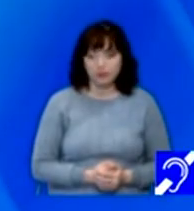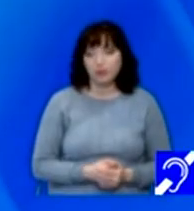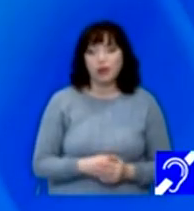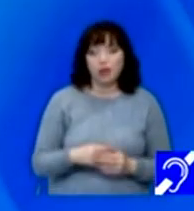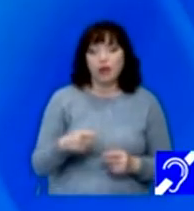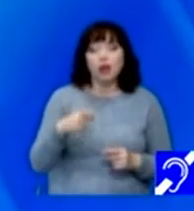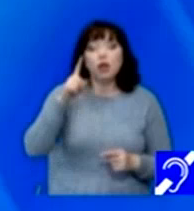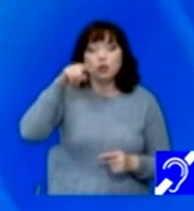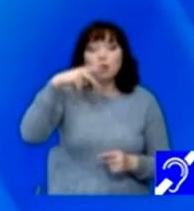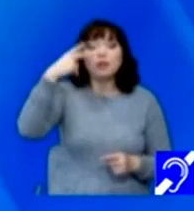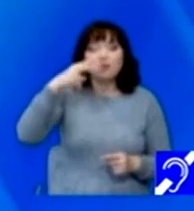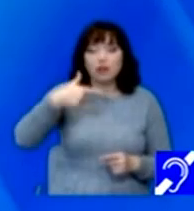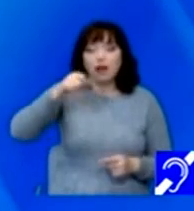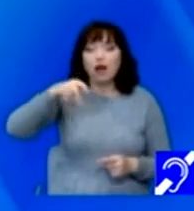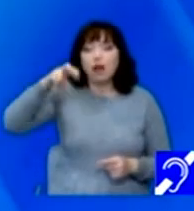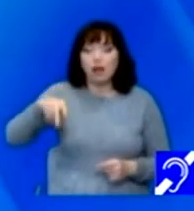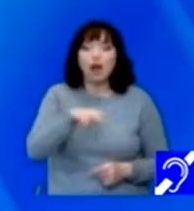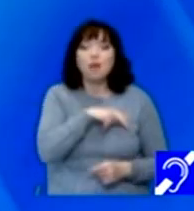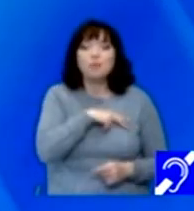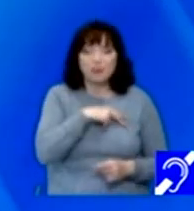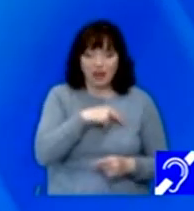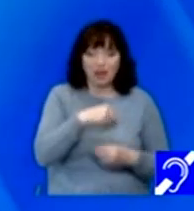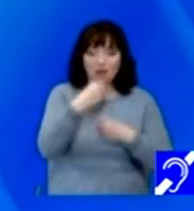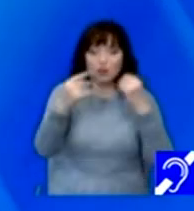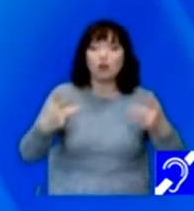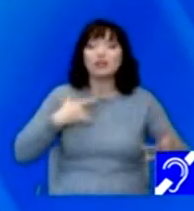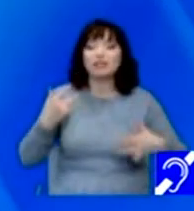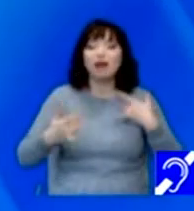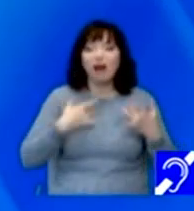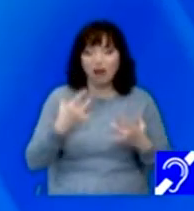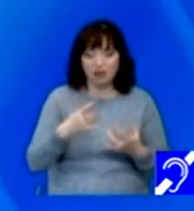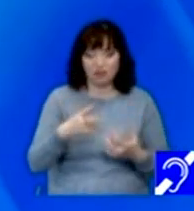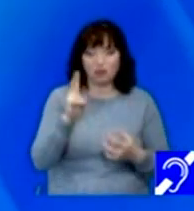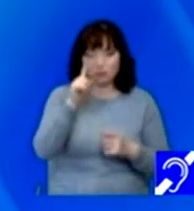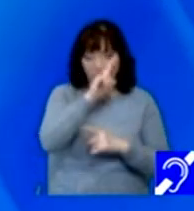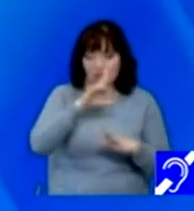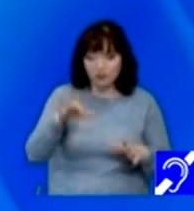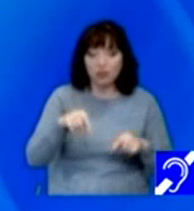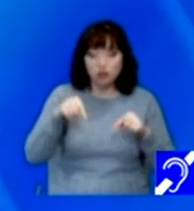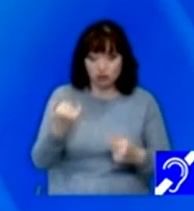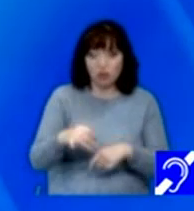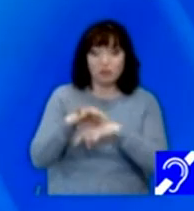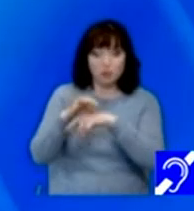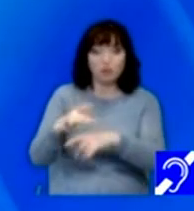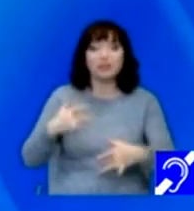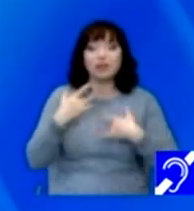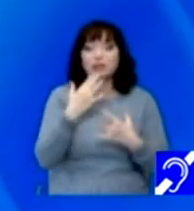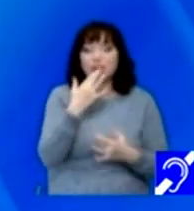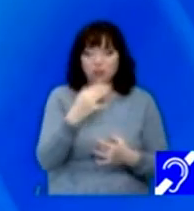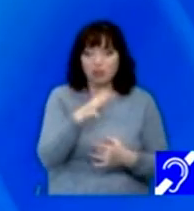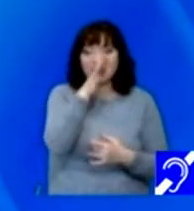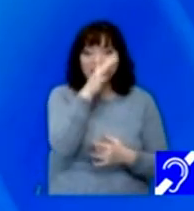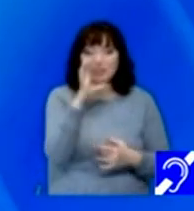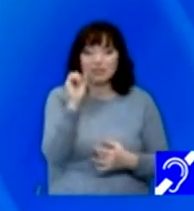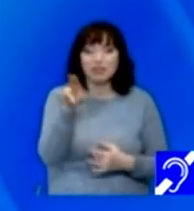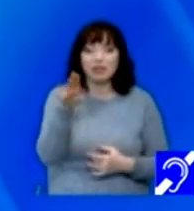Ediția 20-a a galei premiilor oferite de către Uniunea Teatrală din Republica Moldova are loc în aceste momente la Teatrul Național